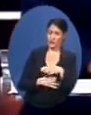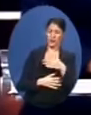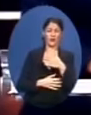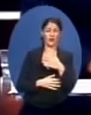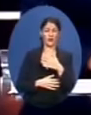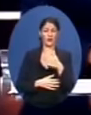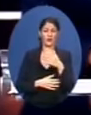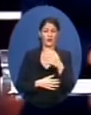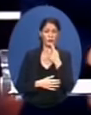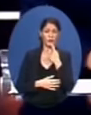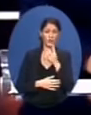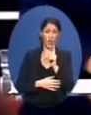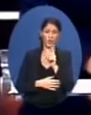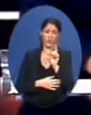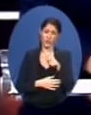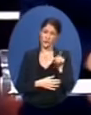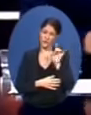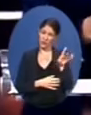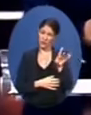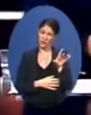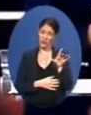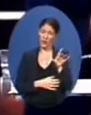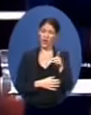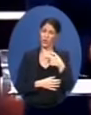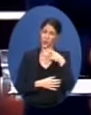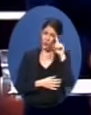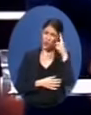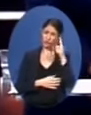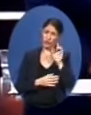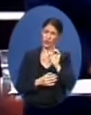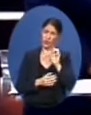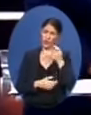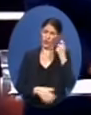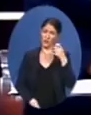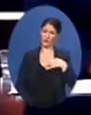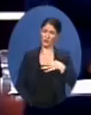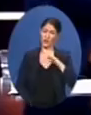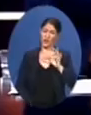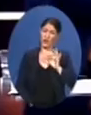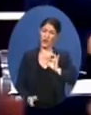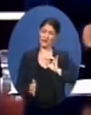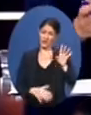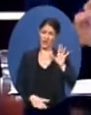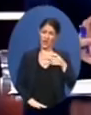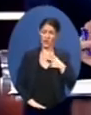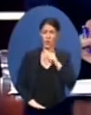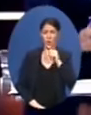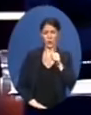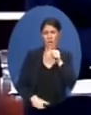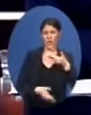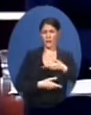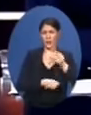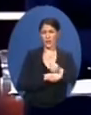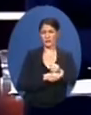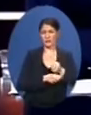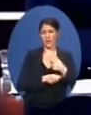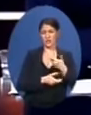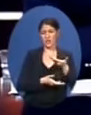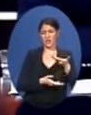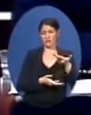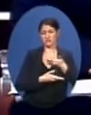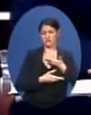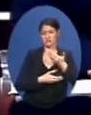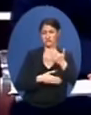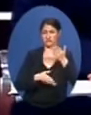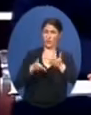מפוטרים, אלא אומר אותו מעסיק מראש, אם אני יודע שיקר לי לפטר עובד, אני מראש לא אעסיק אותו, אני אקח מכונה שתעשה בדיוק את אותו הדבר. אבל